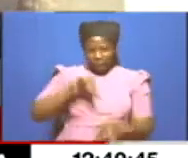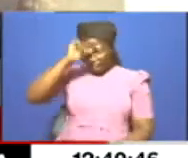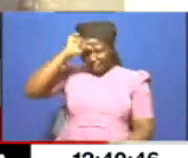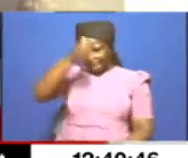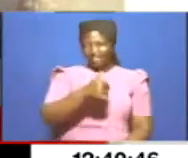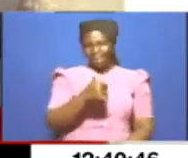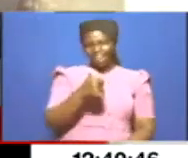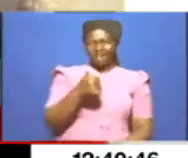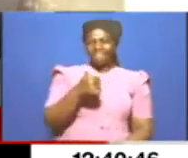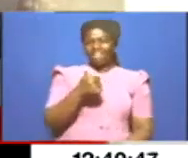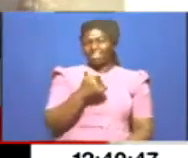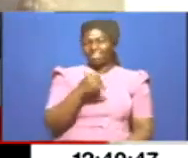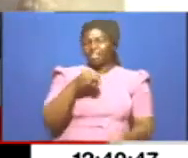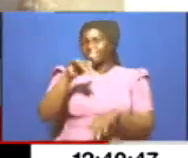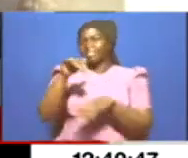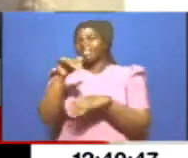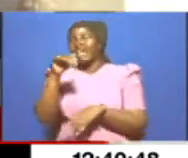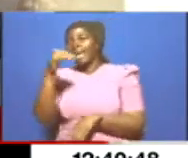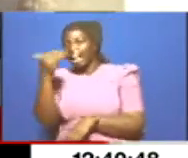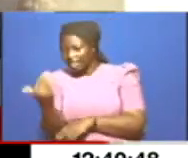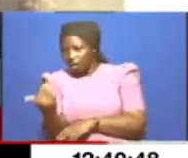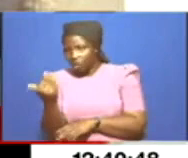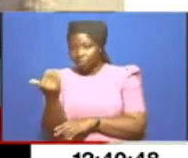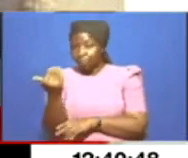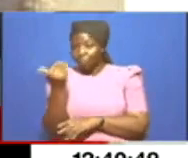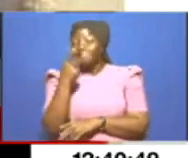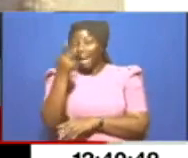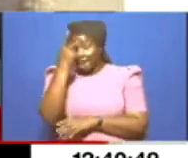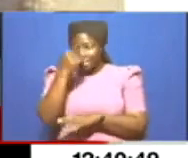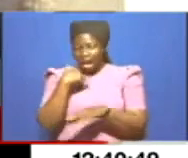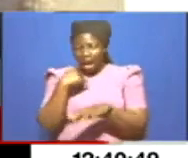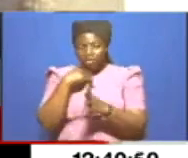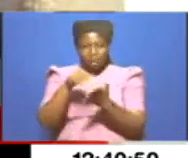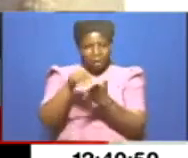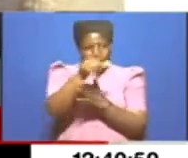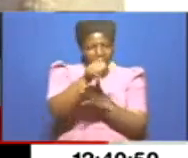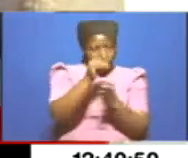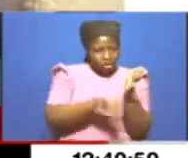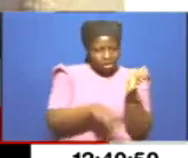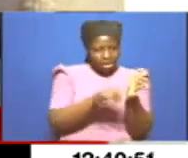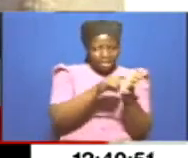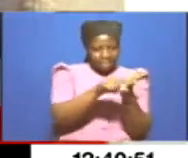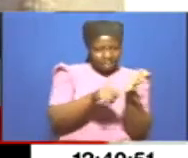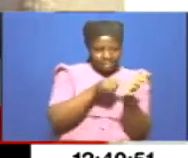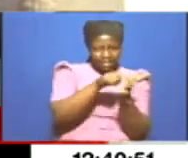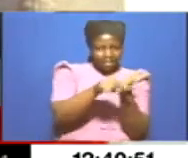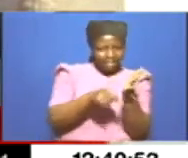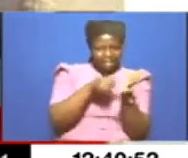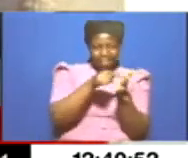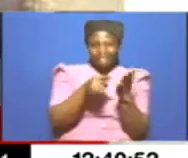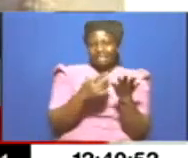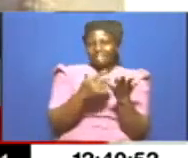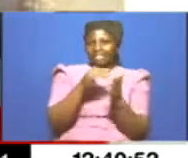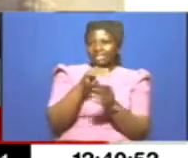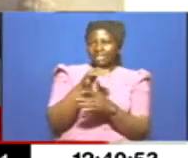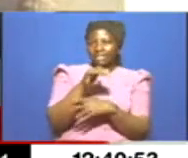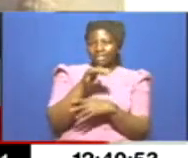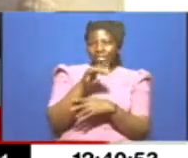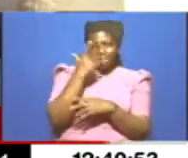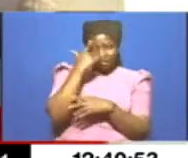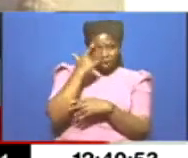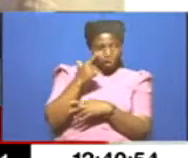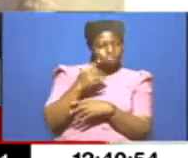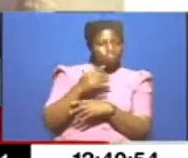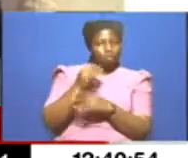sana. Mzazi amenunua video ama si tuseme CD zile za watu wazima, na ameficha